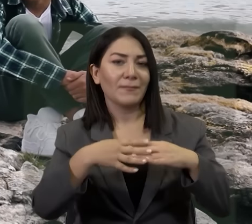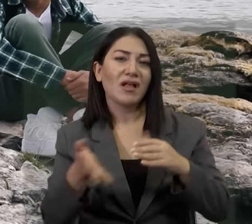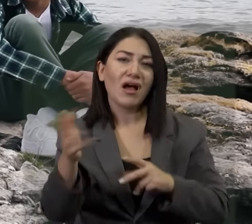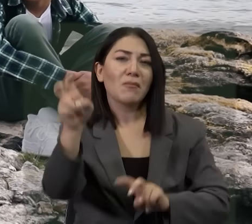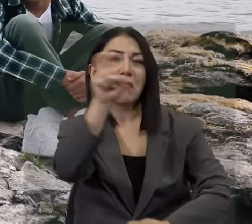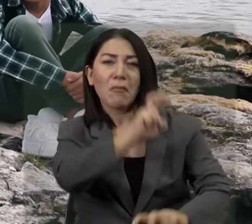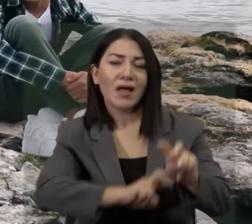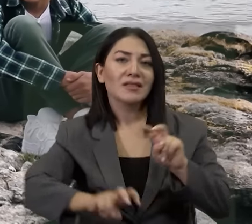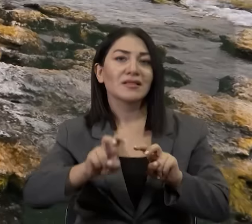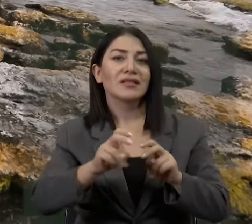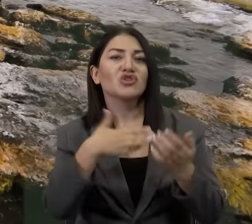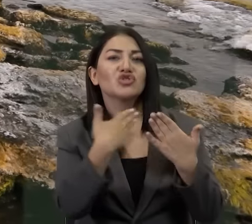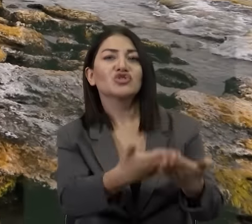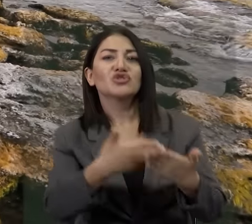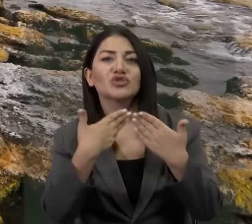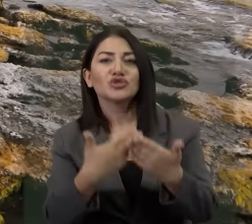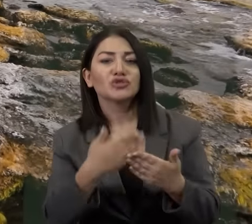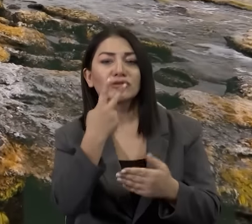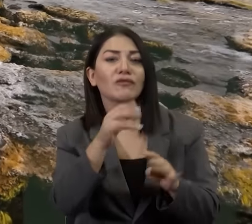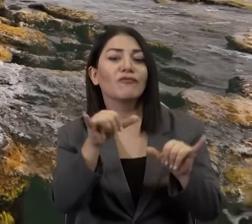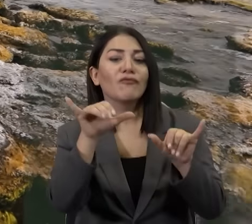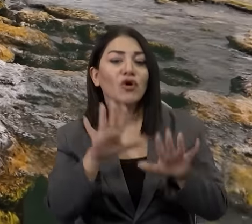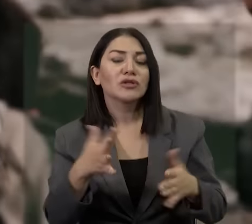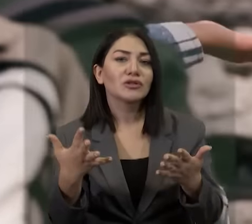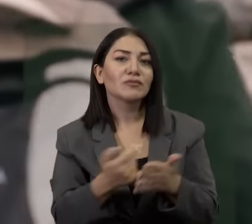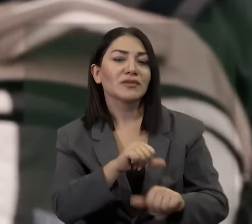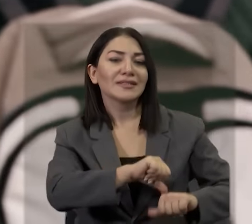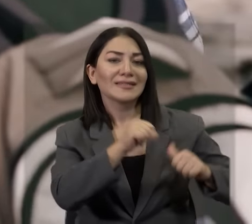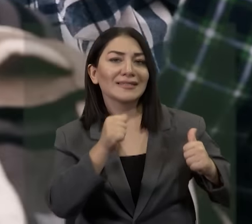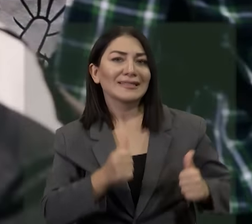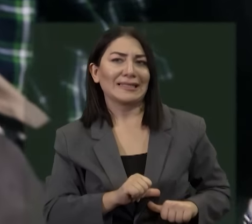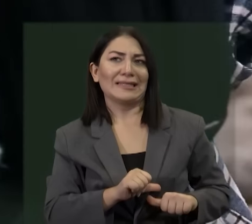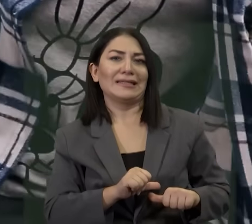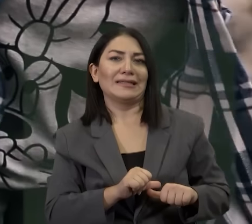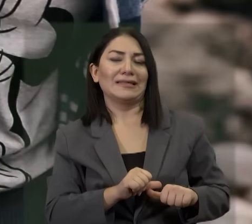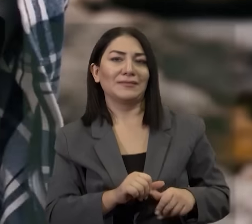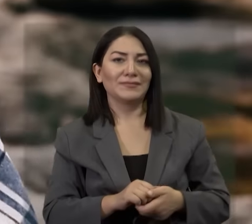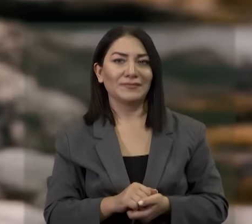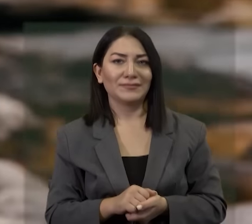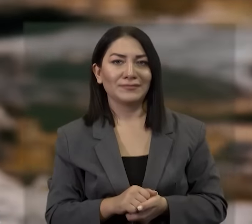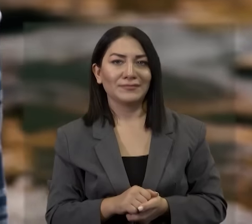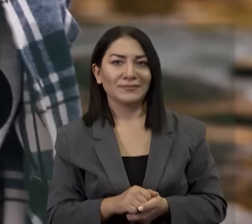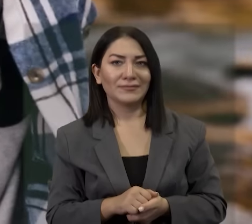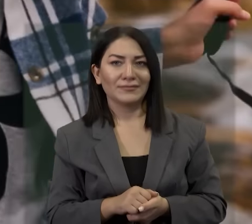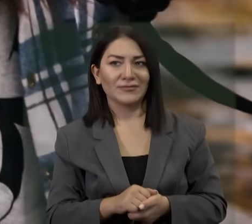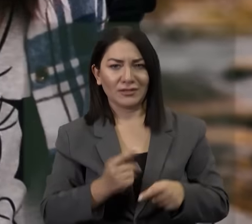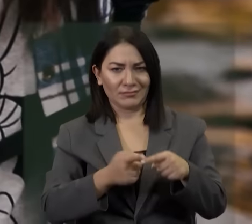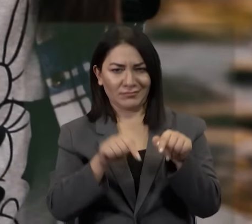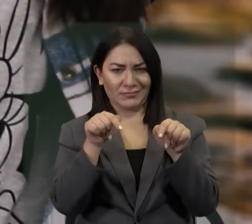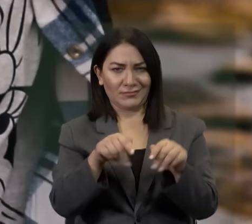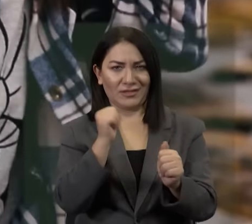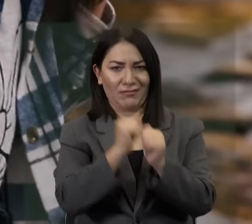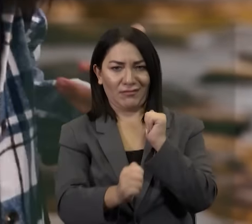խելամտությունը։ Գնանք, փնտրենք, հարց ու փորձ անենք, տեսնենք որտեղ են գտնում այդ սրտիկը։